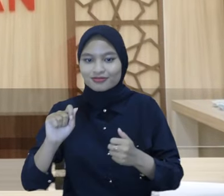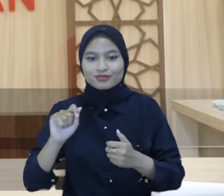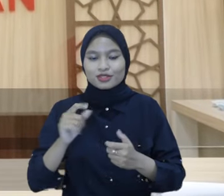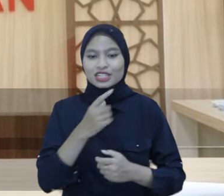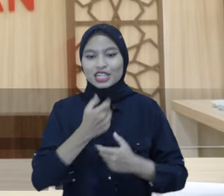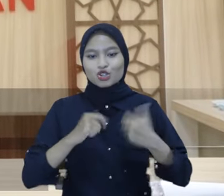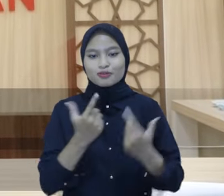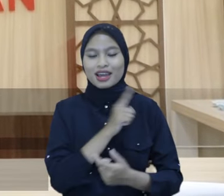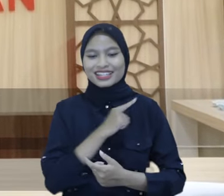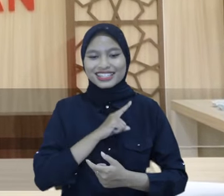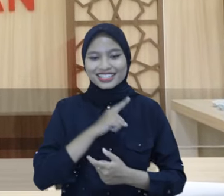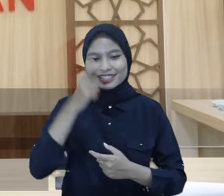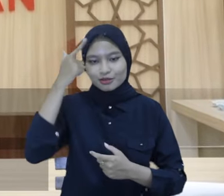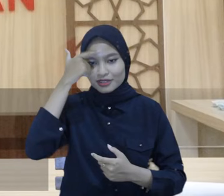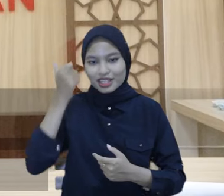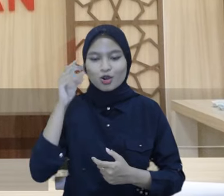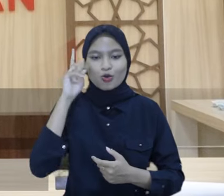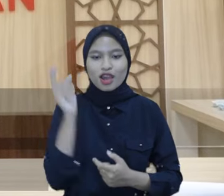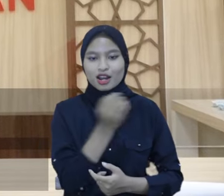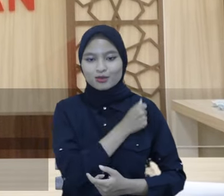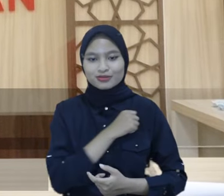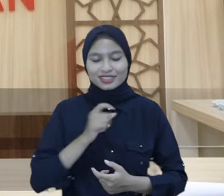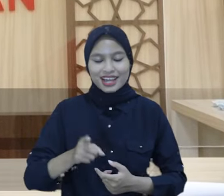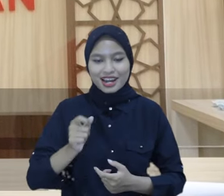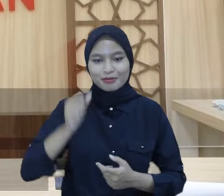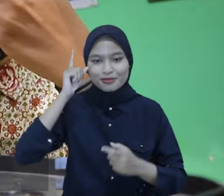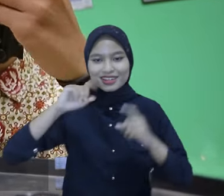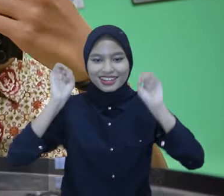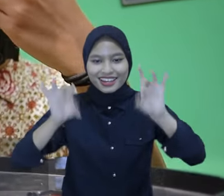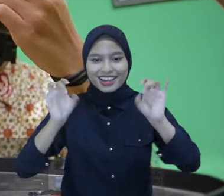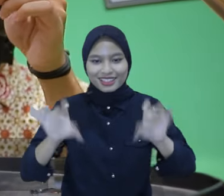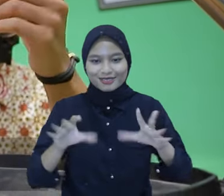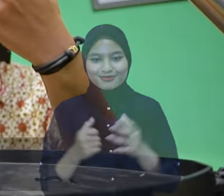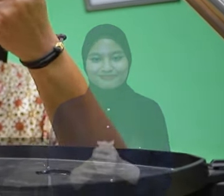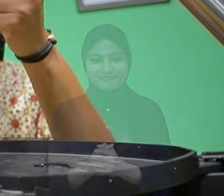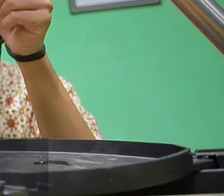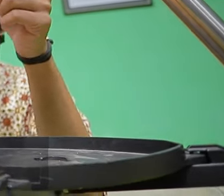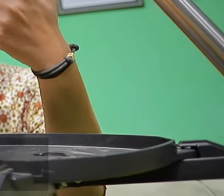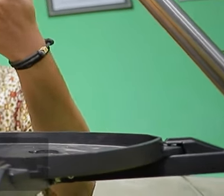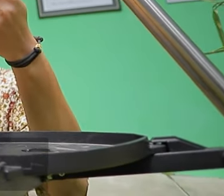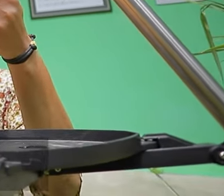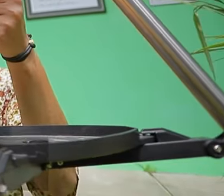bangsa. Terima kasih. Assalamualaikum warahmatullahi wabarakatuh.